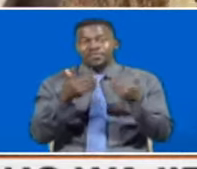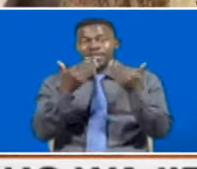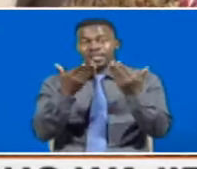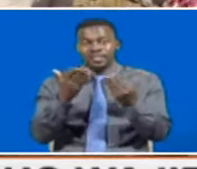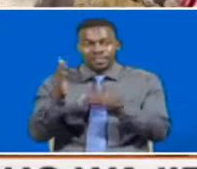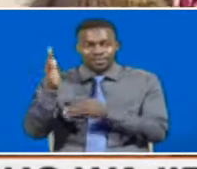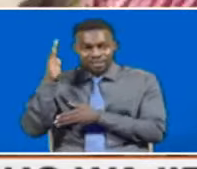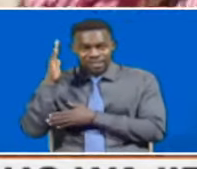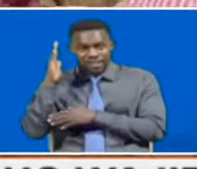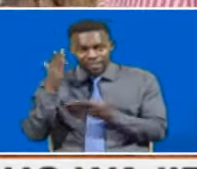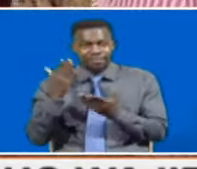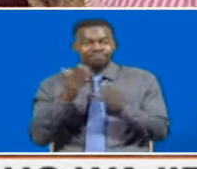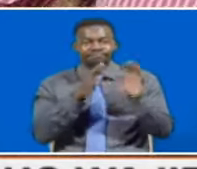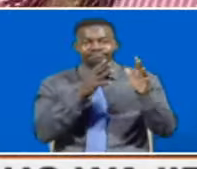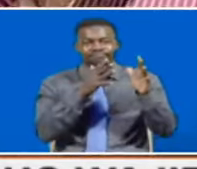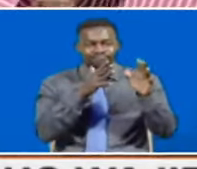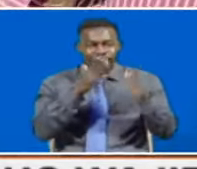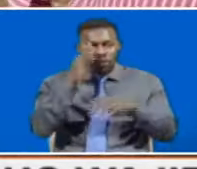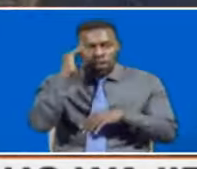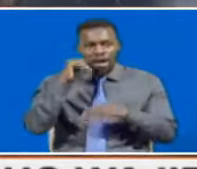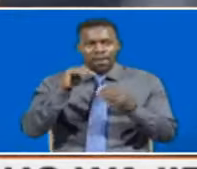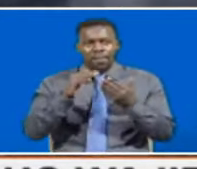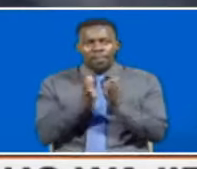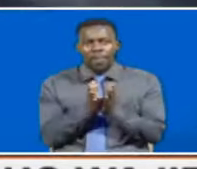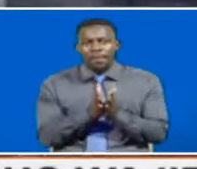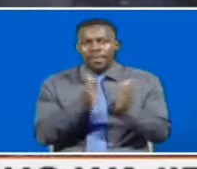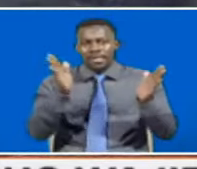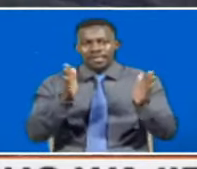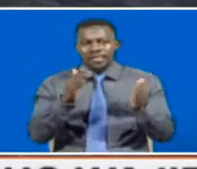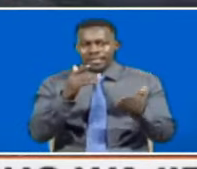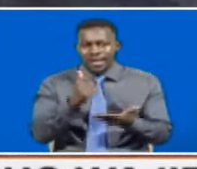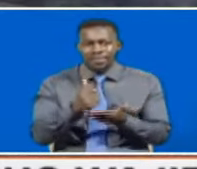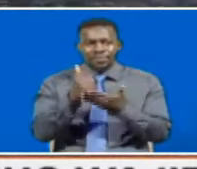Lehlei wamepongeza kwa juhudi zao za kushughulikia mkasa huo.